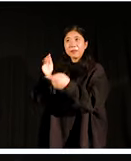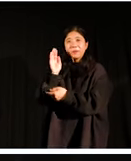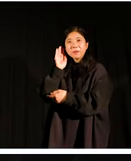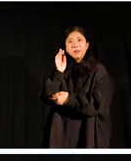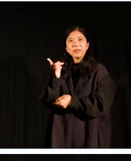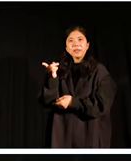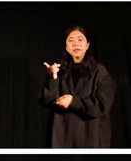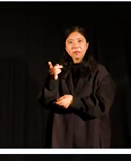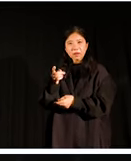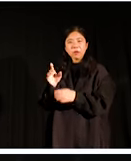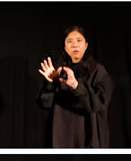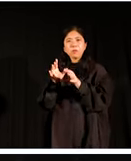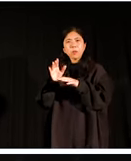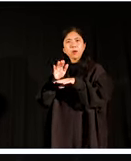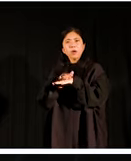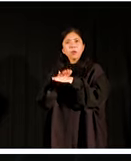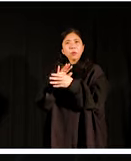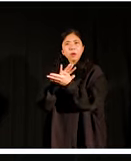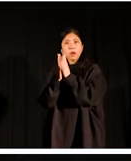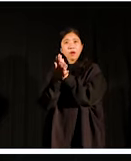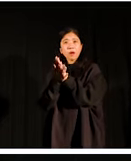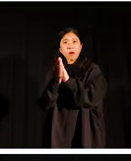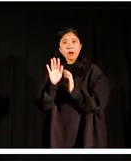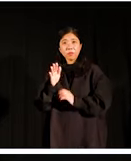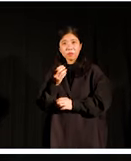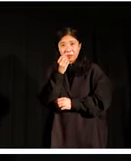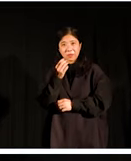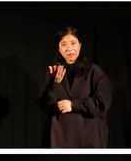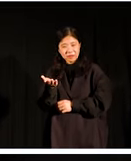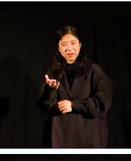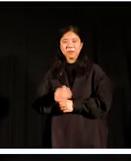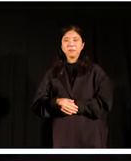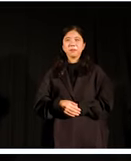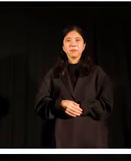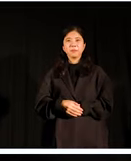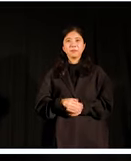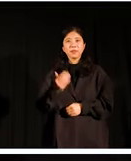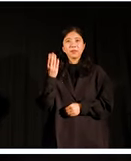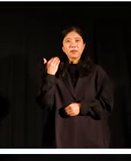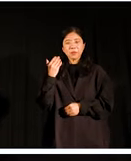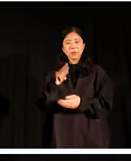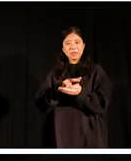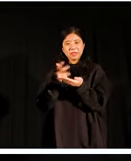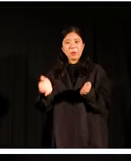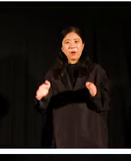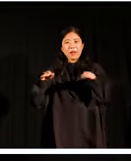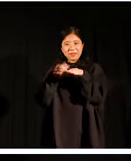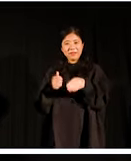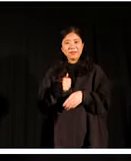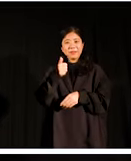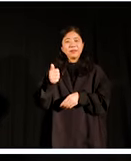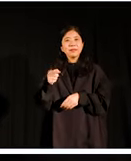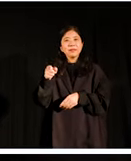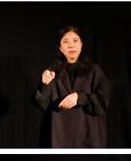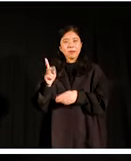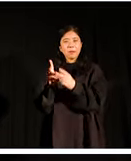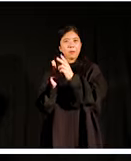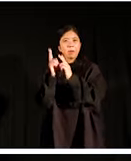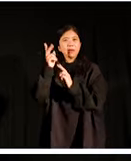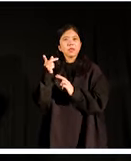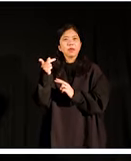方の変化など感じることはありますかということです先ほどあの資料館ねえ訪れる方え沖縄を